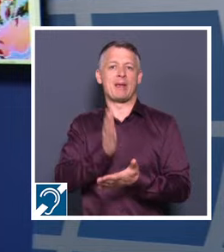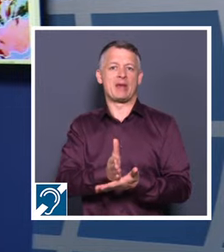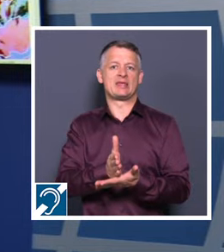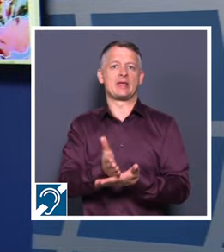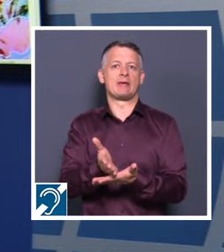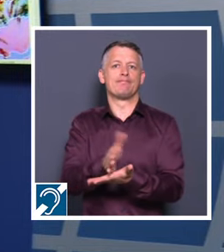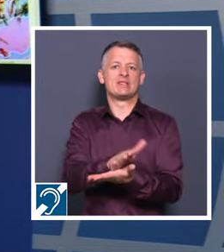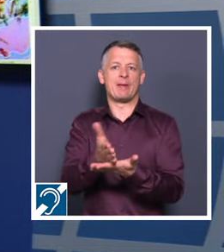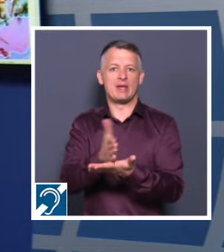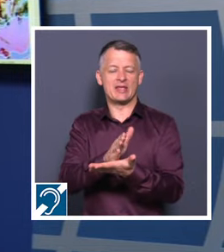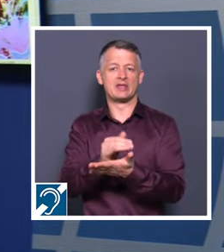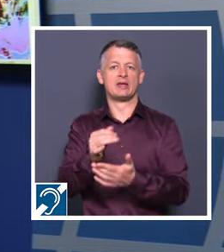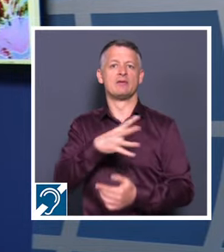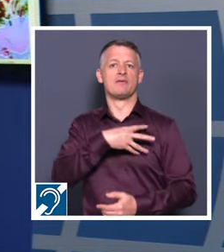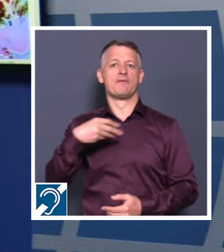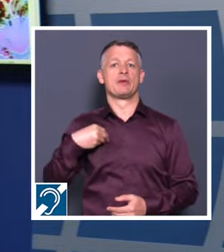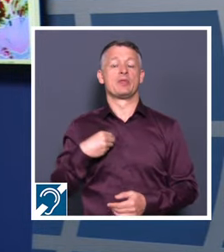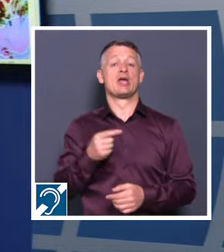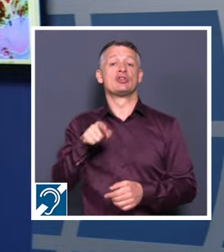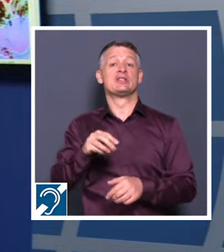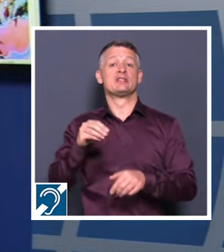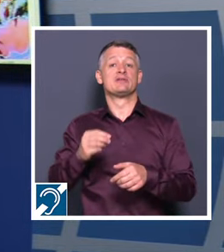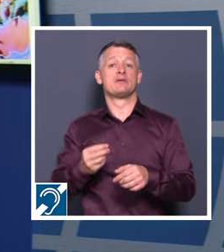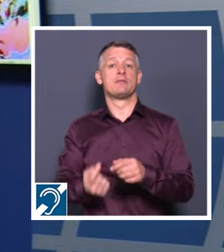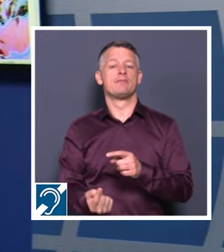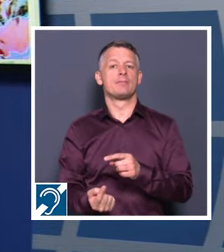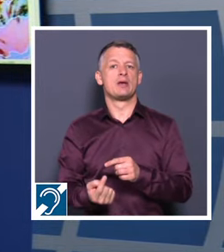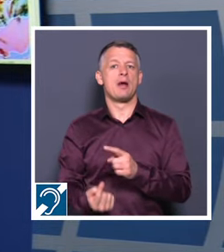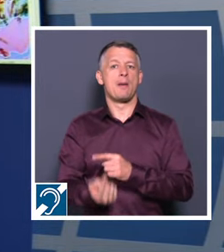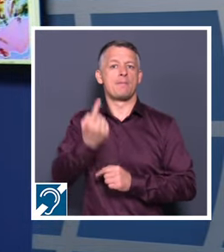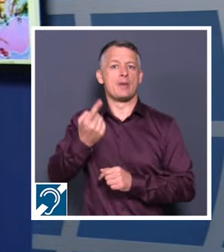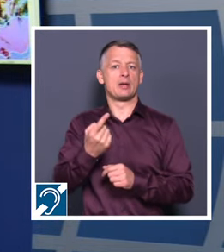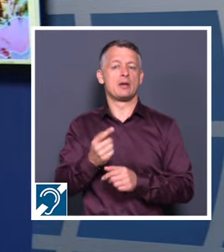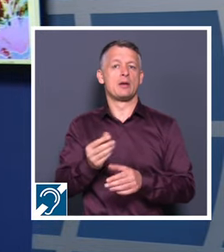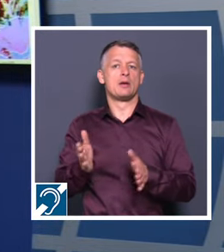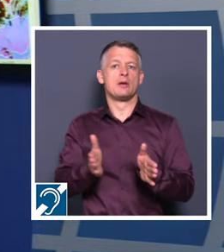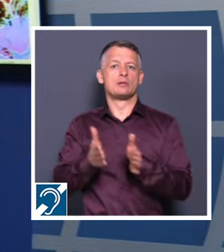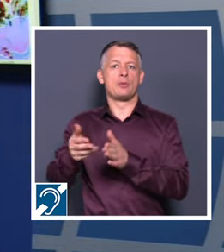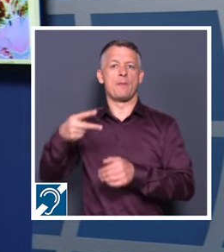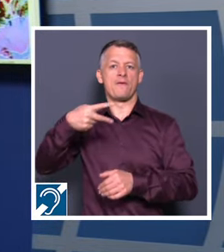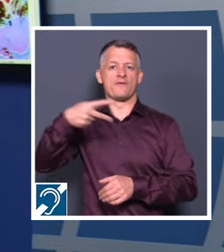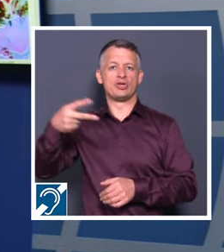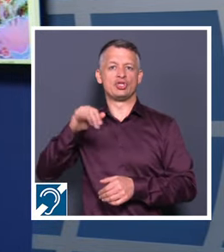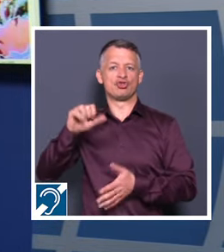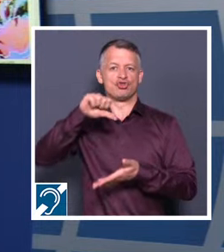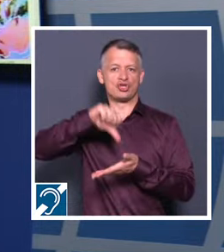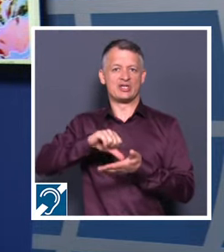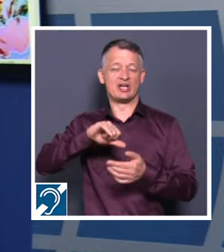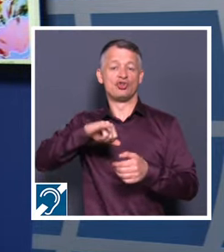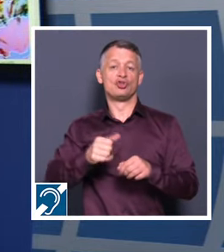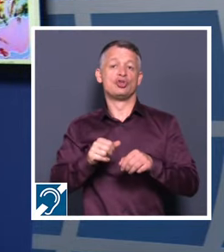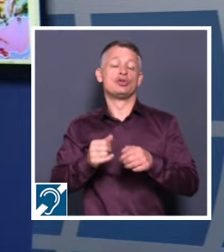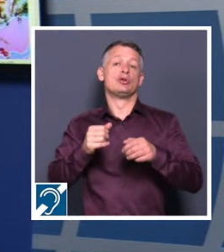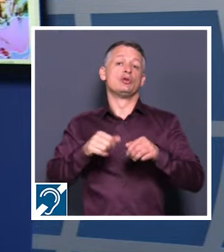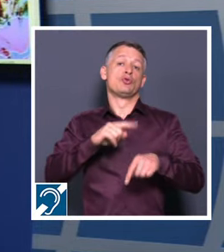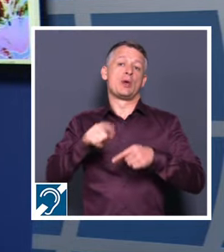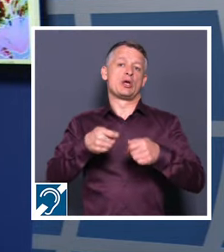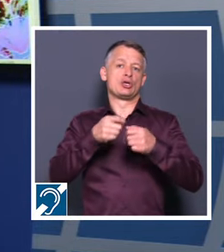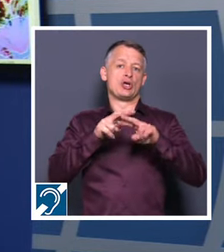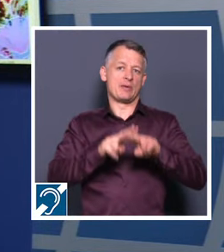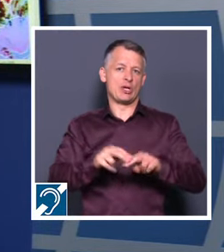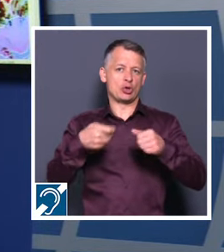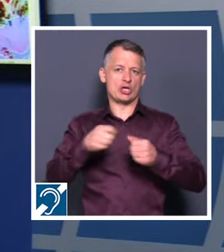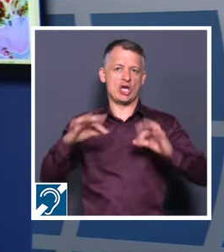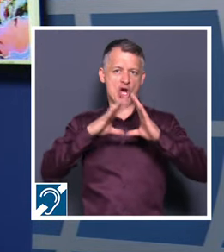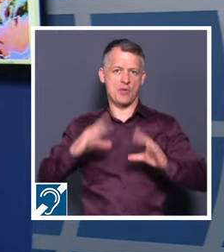instabilitatea atmosferică, ce își va face simțită prezența la început în regiunile vestice și centrale, apoi și în restul teritoriului. Și dacă vorbim despre